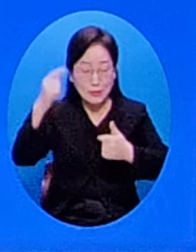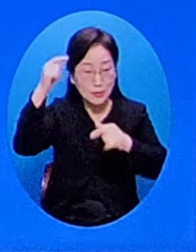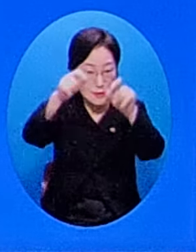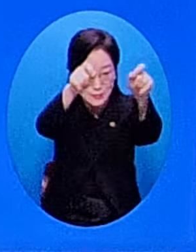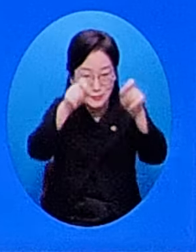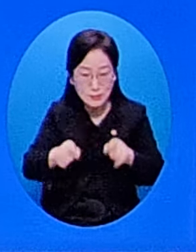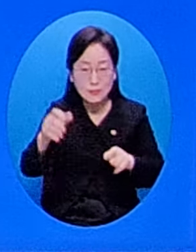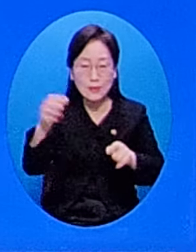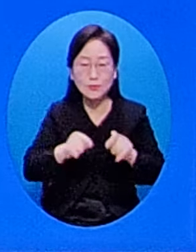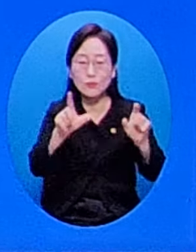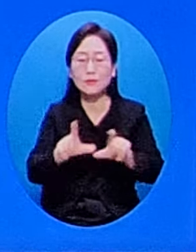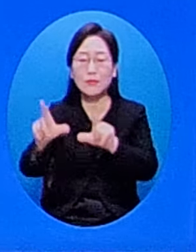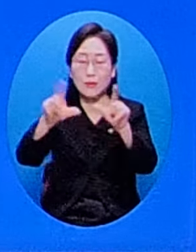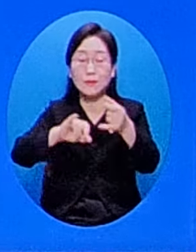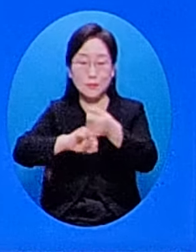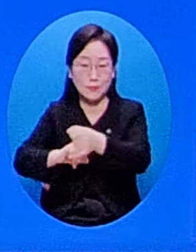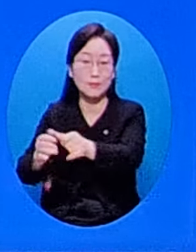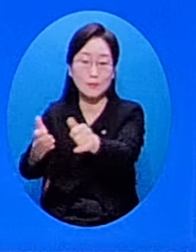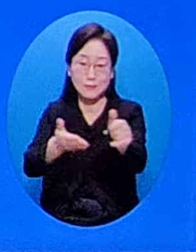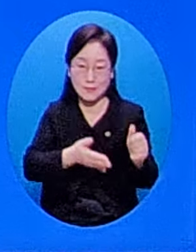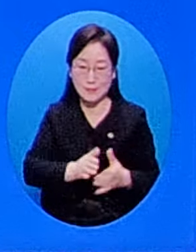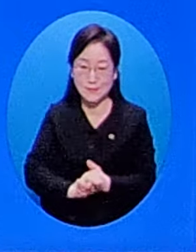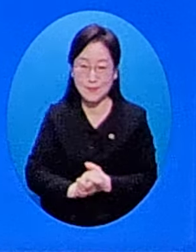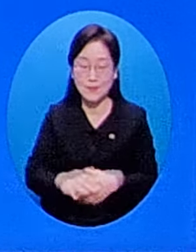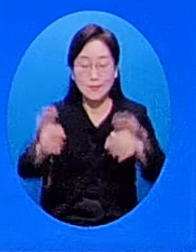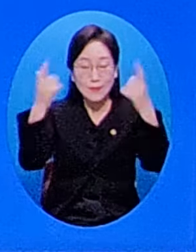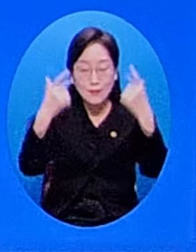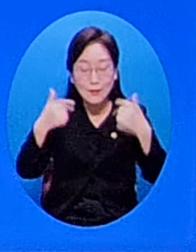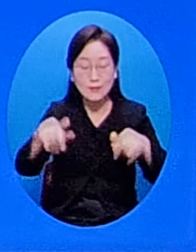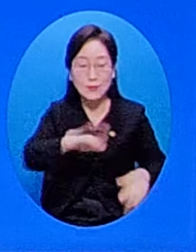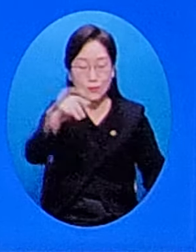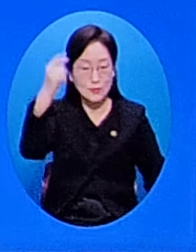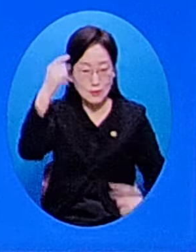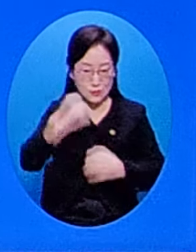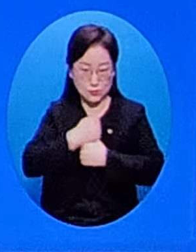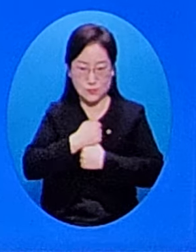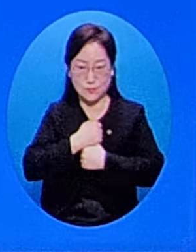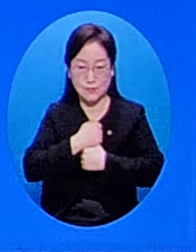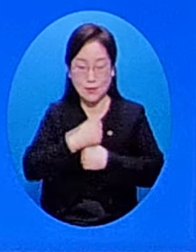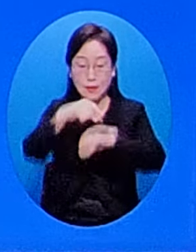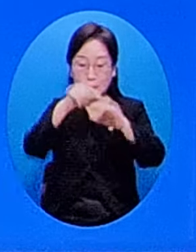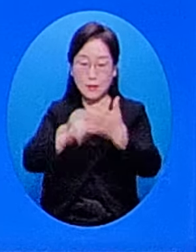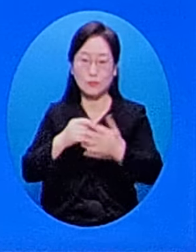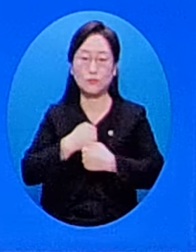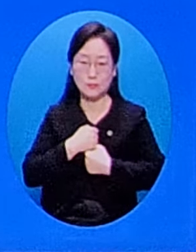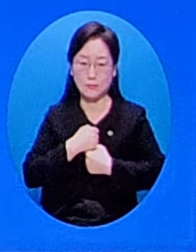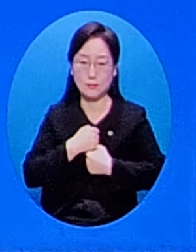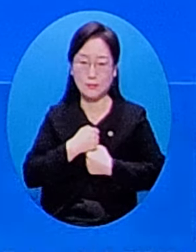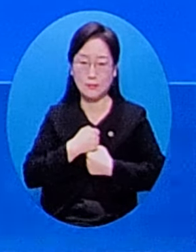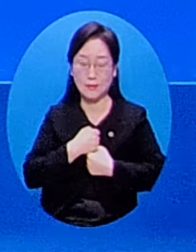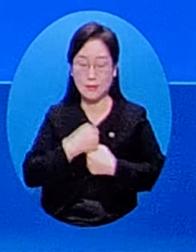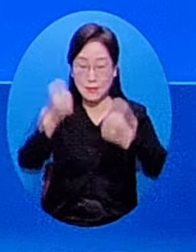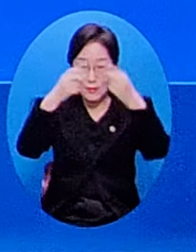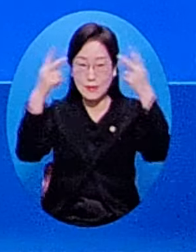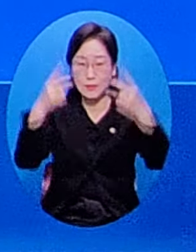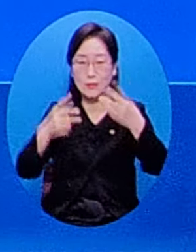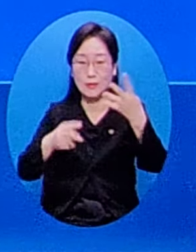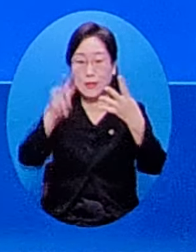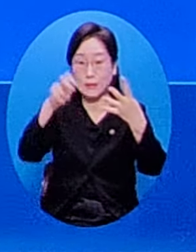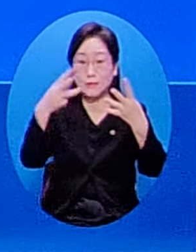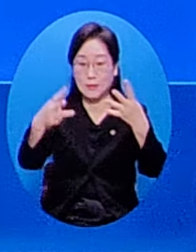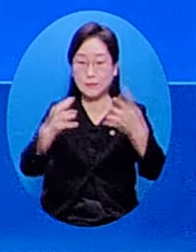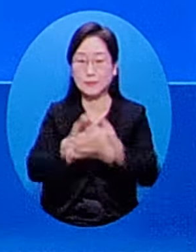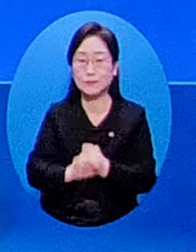주님의 귀한 자녀가 되어야 할 것입니다. 언제나 우리의 생각을 지켜야 됩니다. 우리의 마음을 지켜야 됩니다. 잠언서 4장 23절로 우리에게